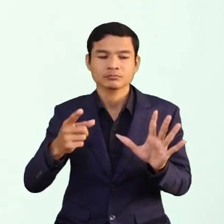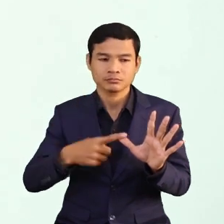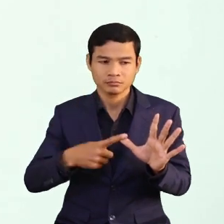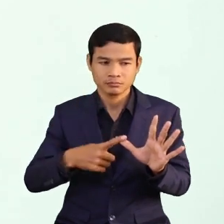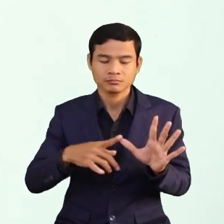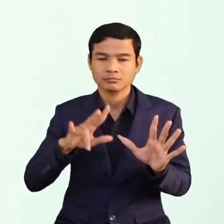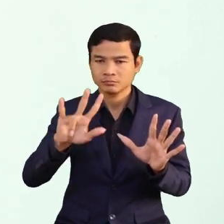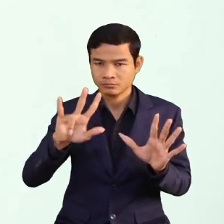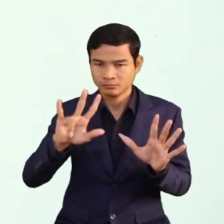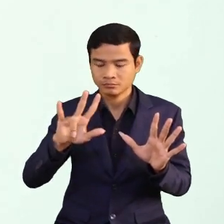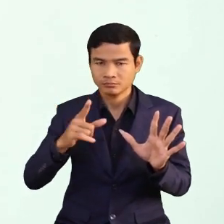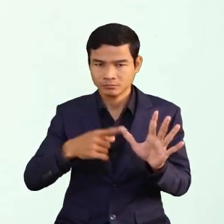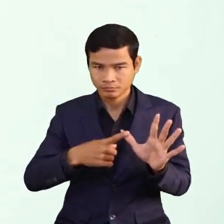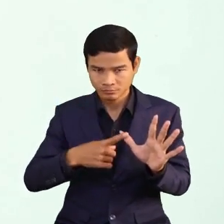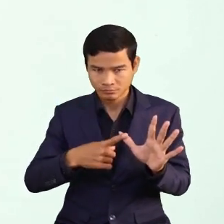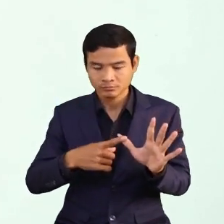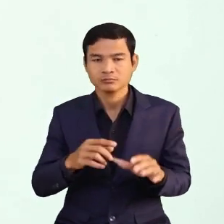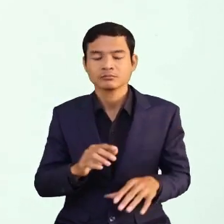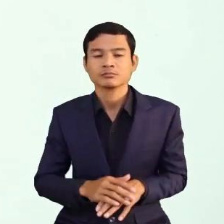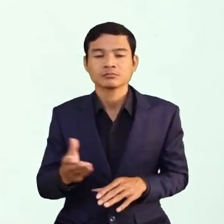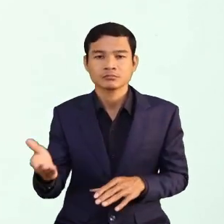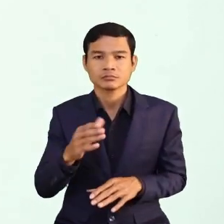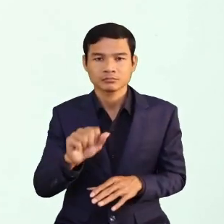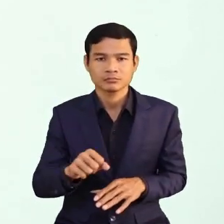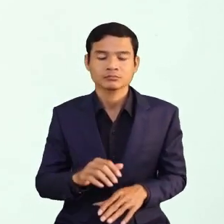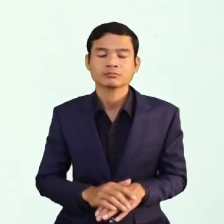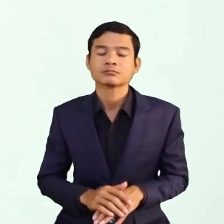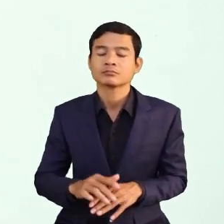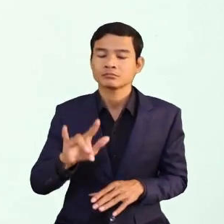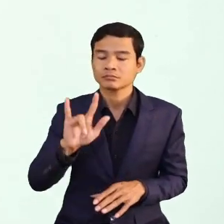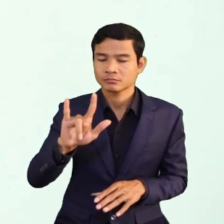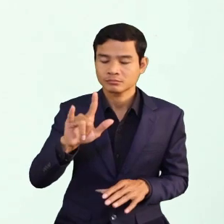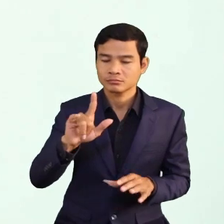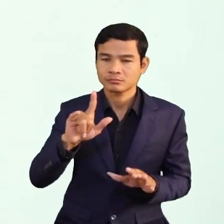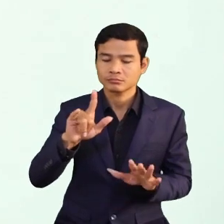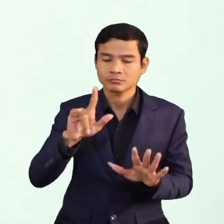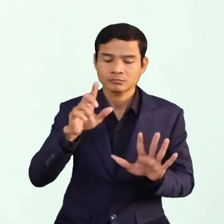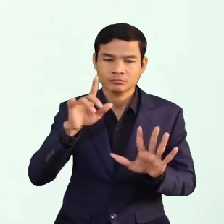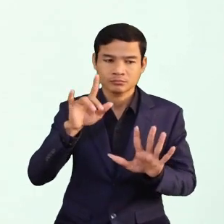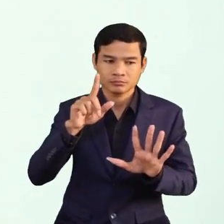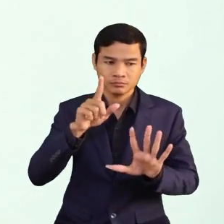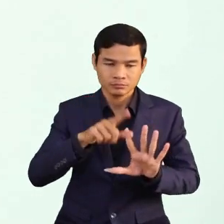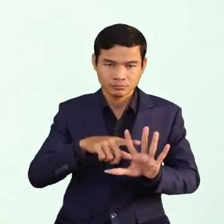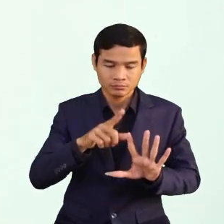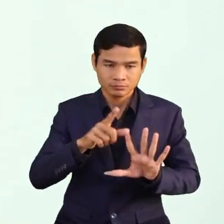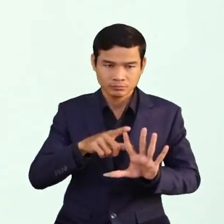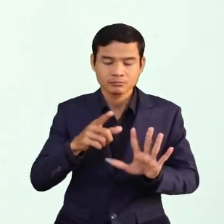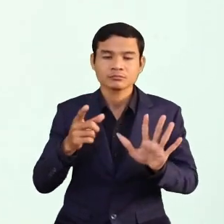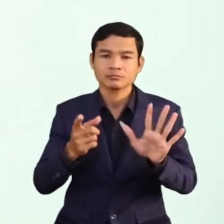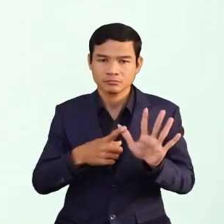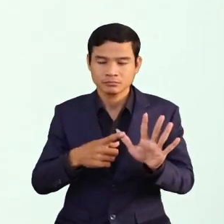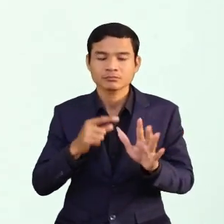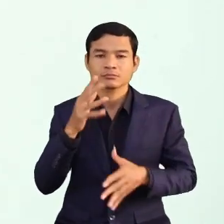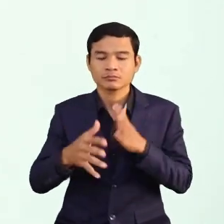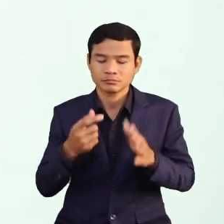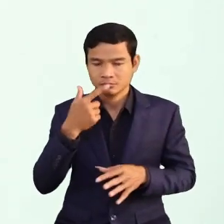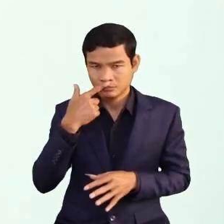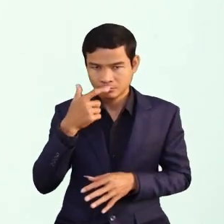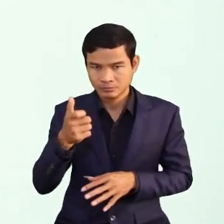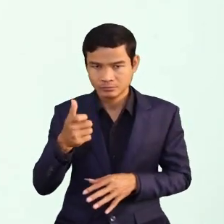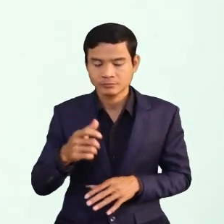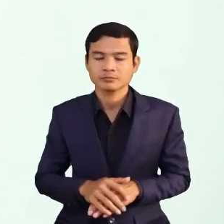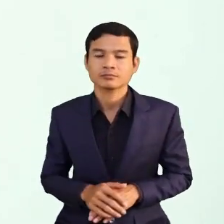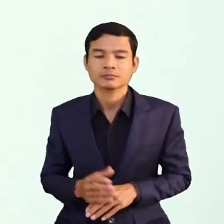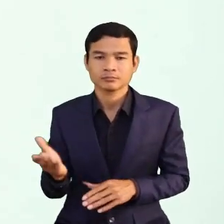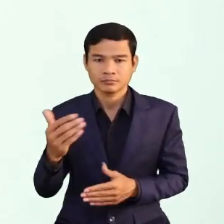សំឡាប់2បបផ្សំជាមួយនឹងស្រអាយើងអានថាប៉ាចាស្ដាប់ម្ដង